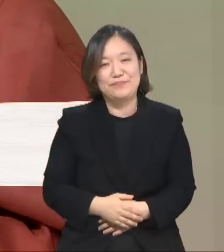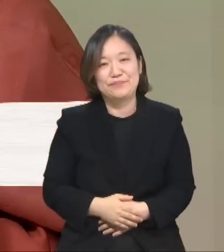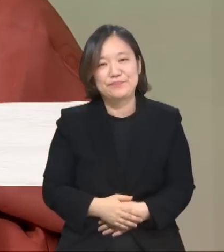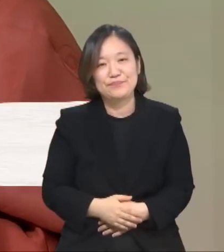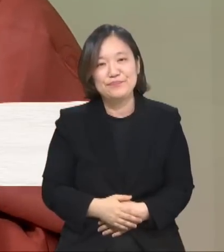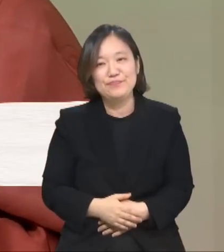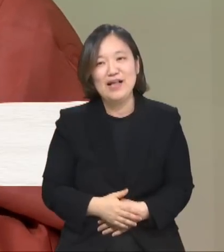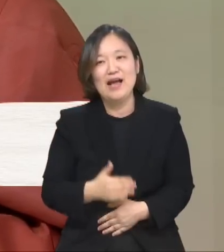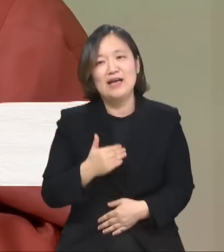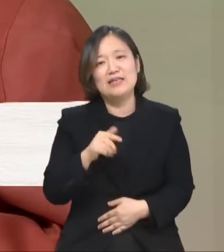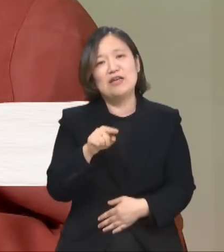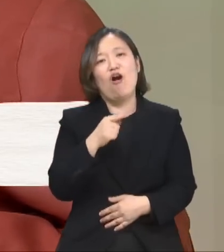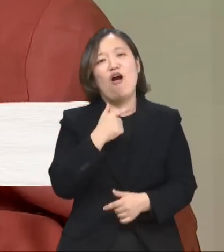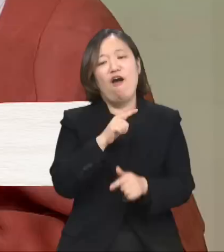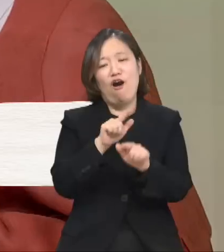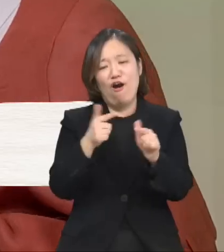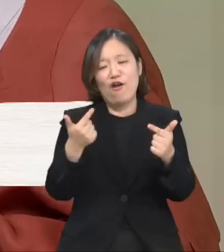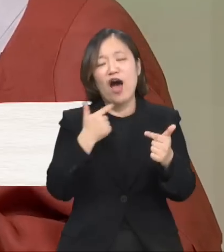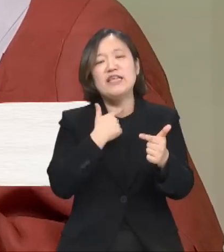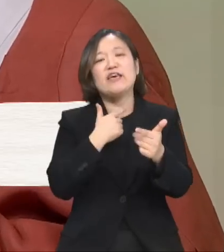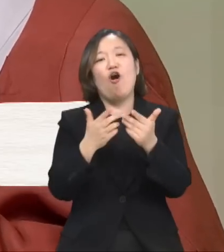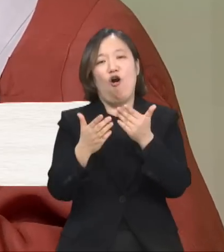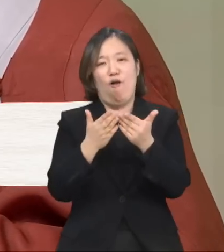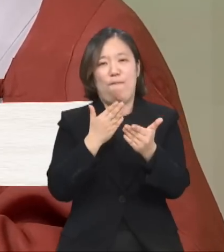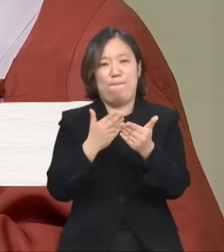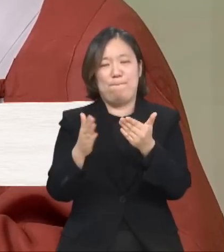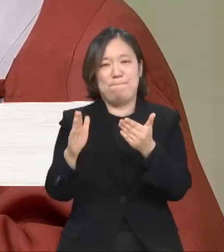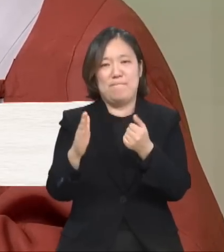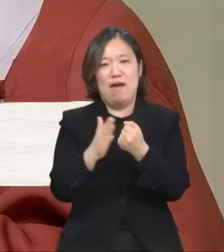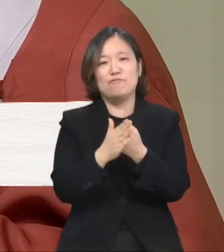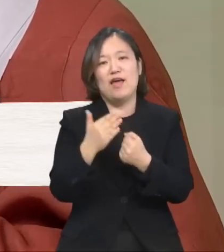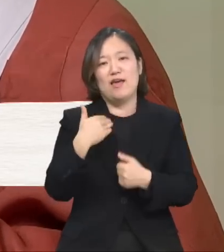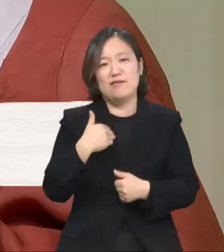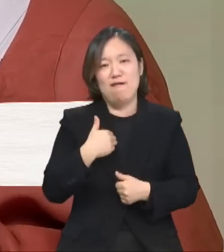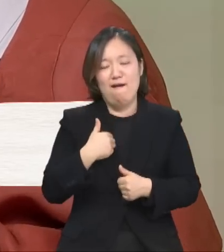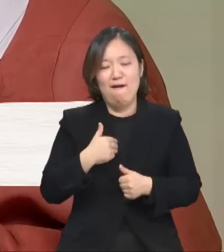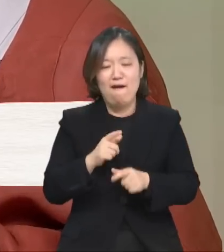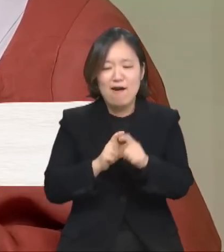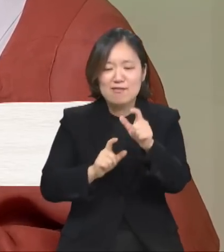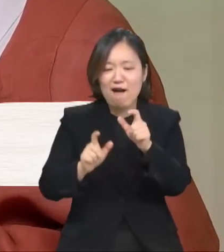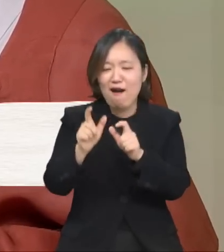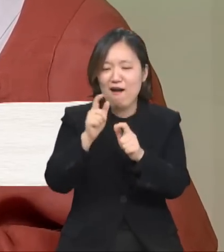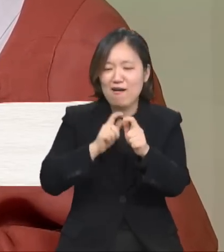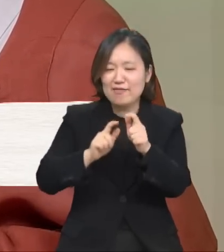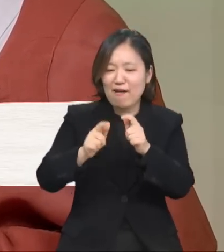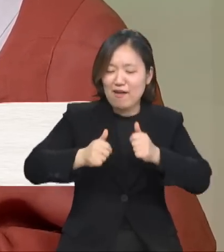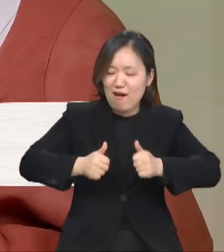그런 경험으로 더 열심히 기도해야겠구나 다짐했습니다